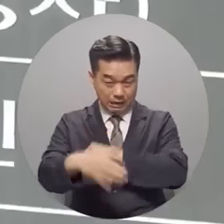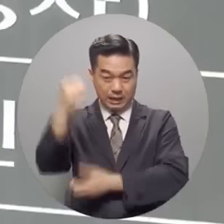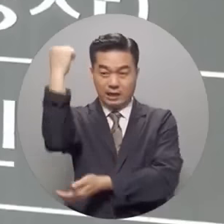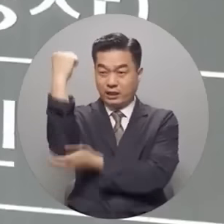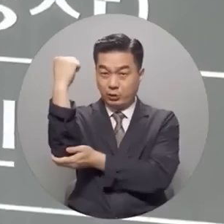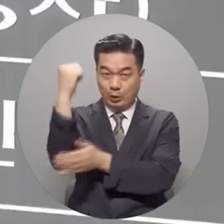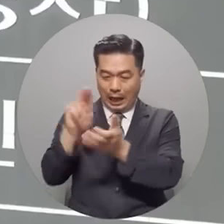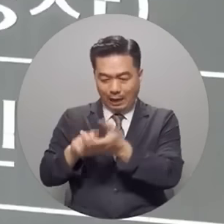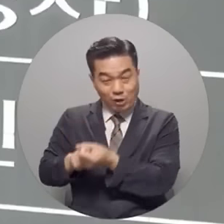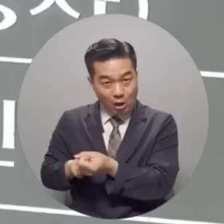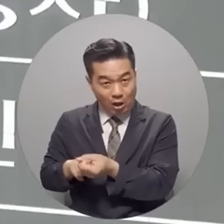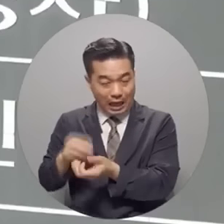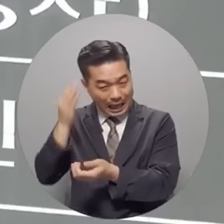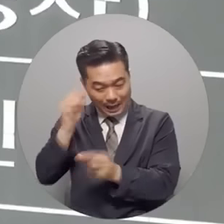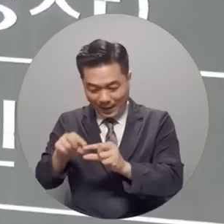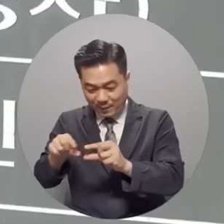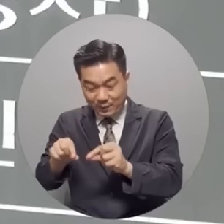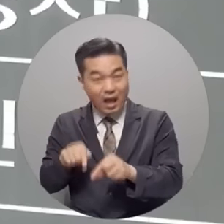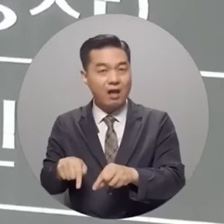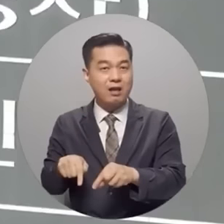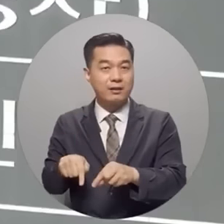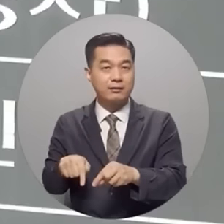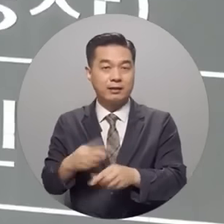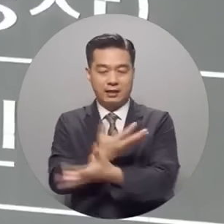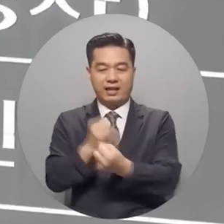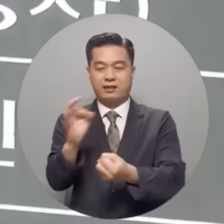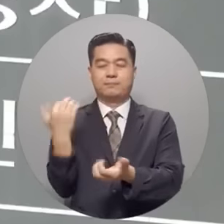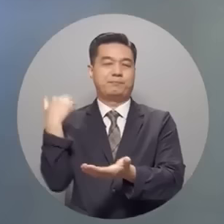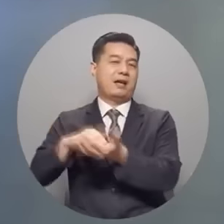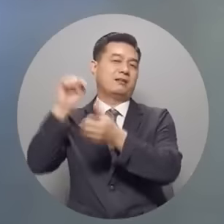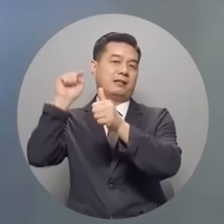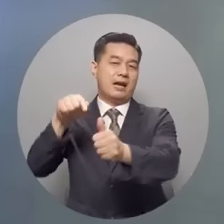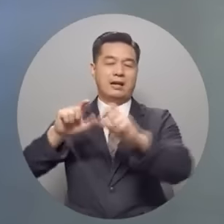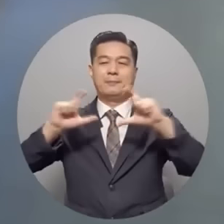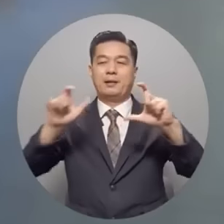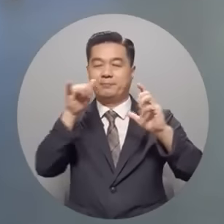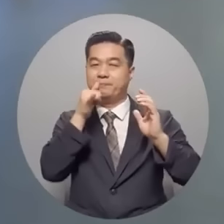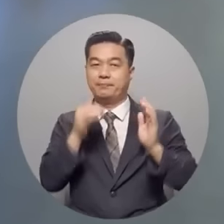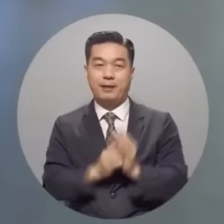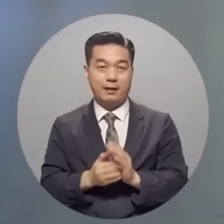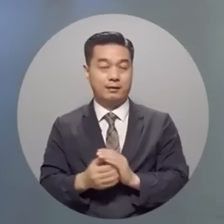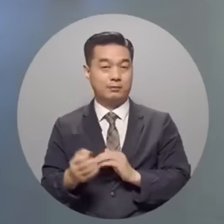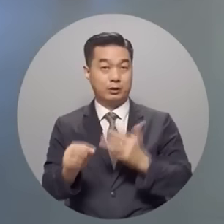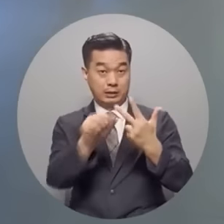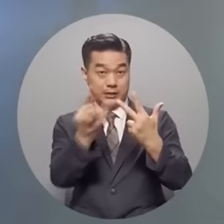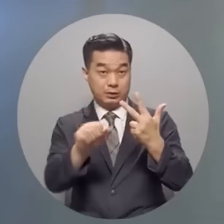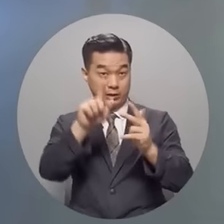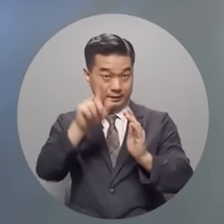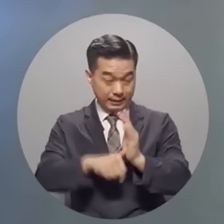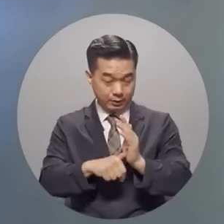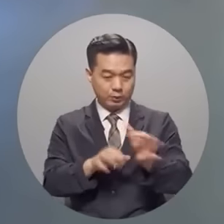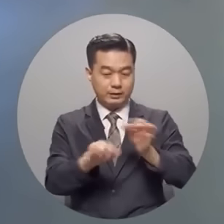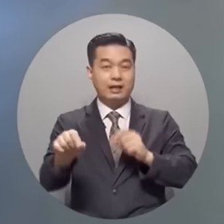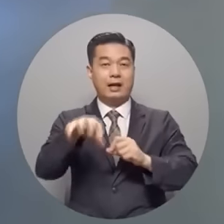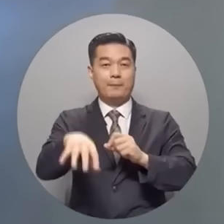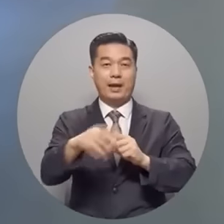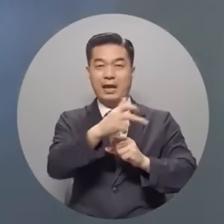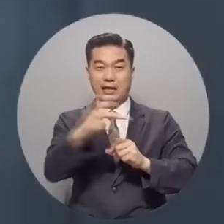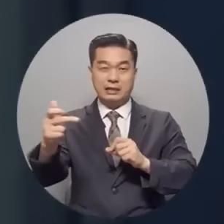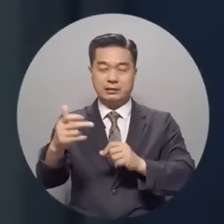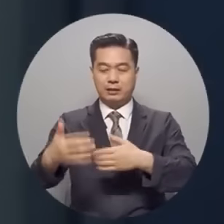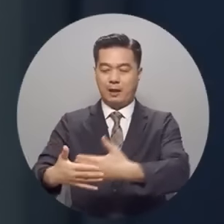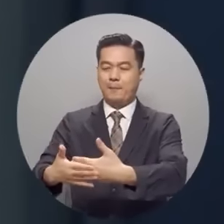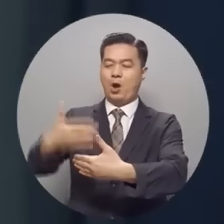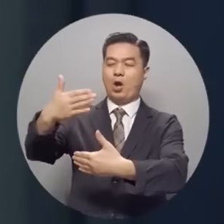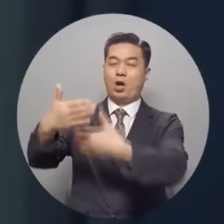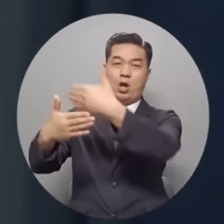제주의 분양사업자에게 계약금을 반환하라고 했습니다. 또 지난 7월 서울중앙지법은 상가 앞에 거대한 방음벽이